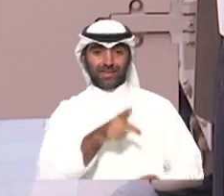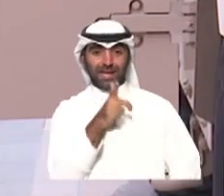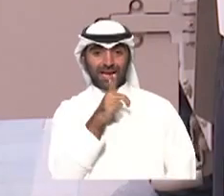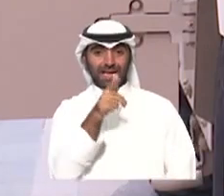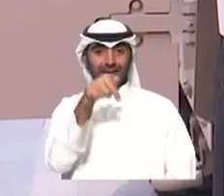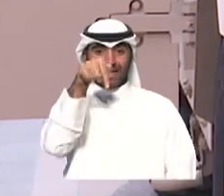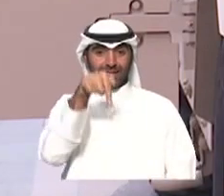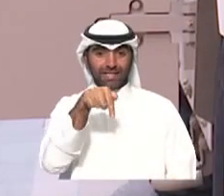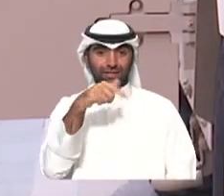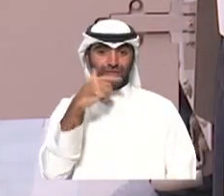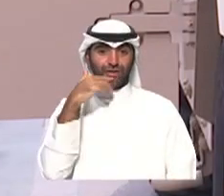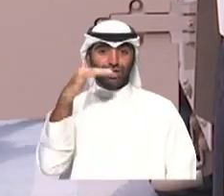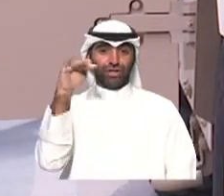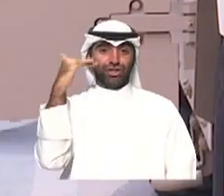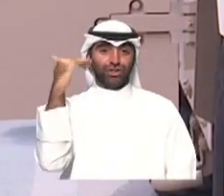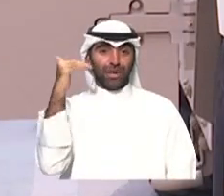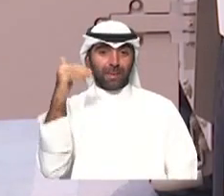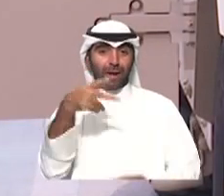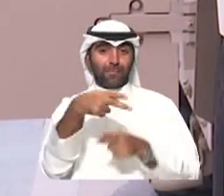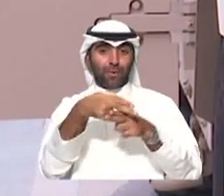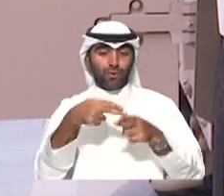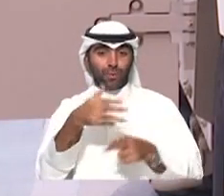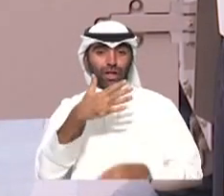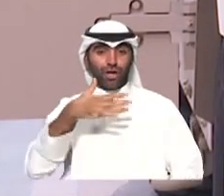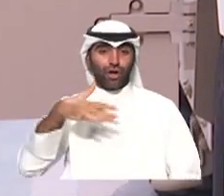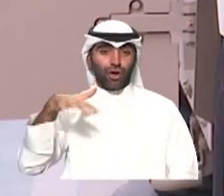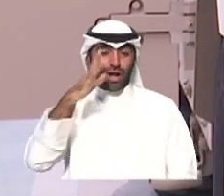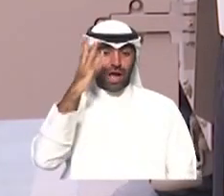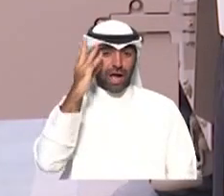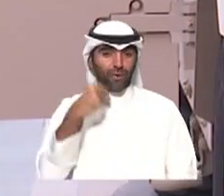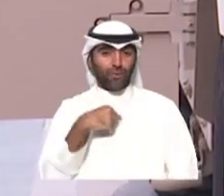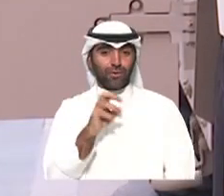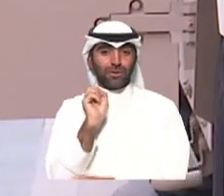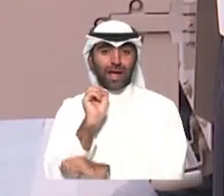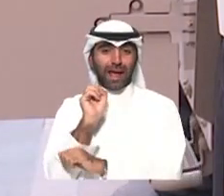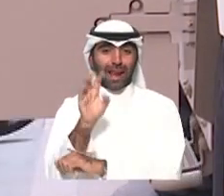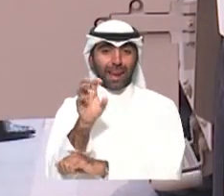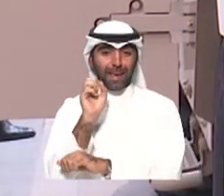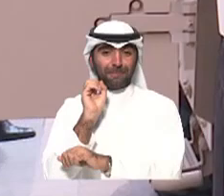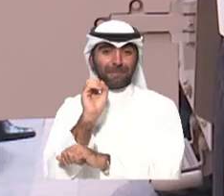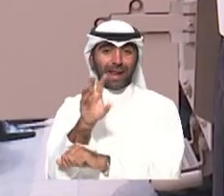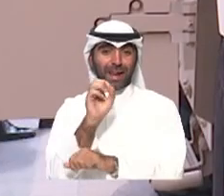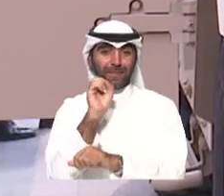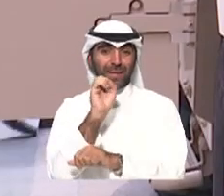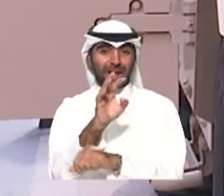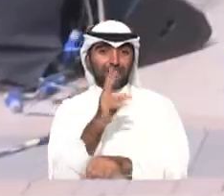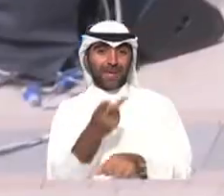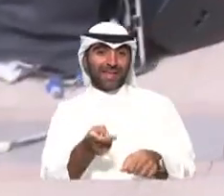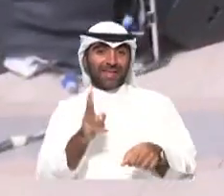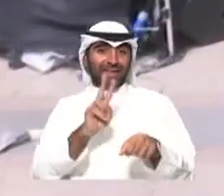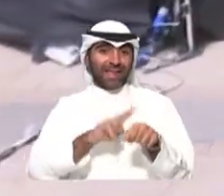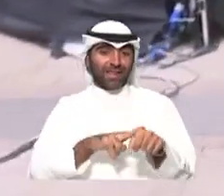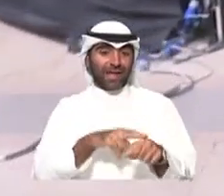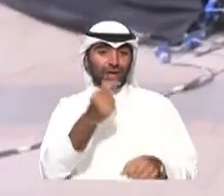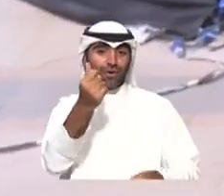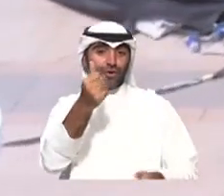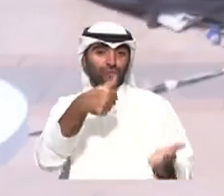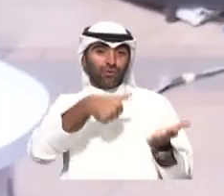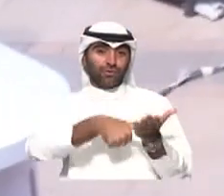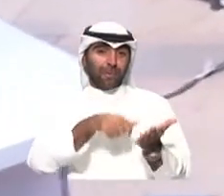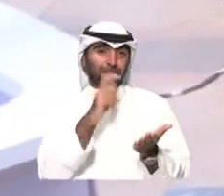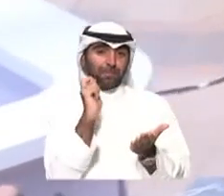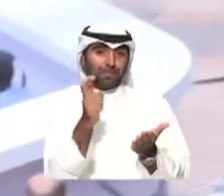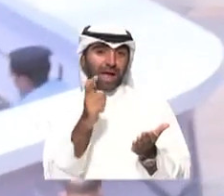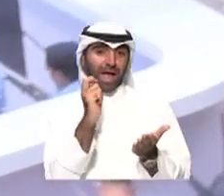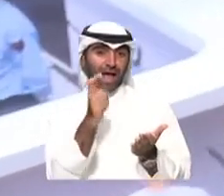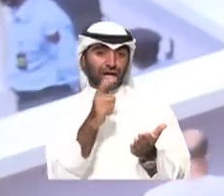وقطاعات الجيش، وشرح للعلاوات والبدلات العسكرية الجديدة. يستمر المعرض لغاية